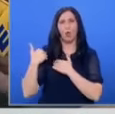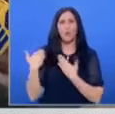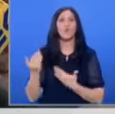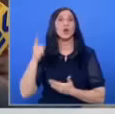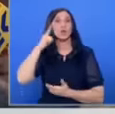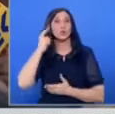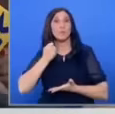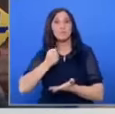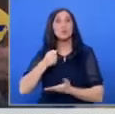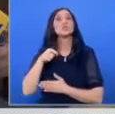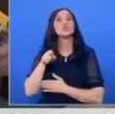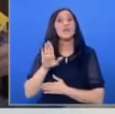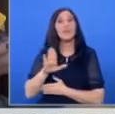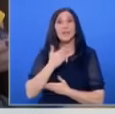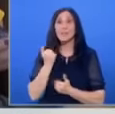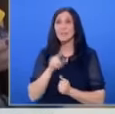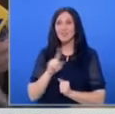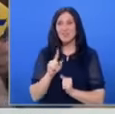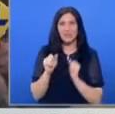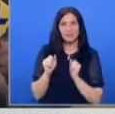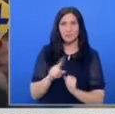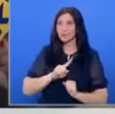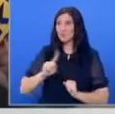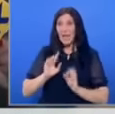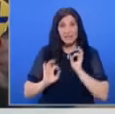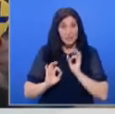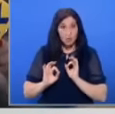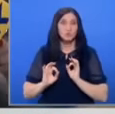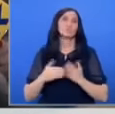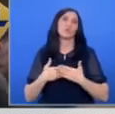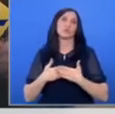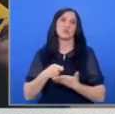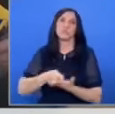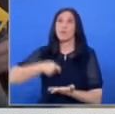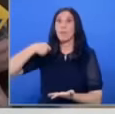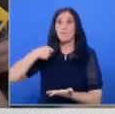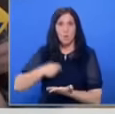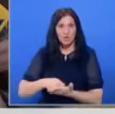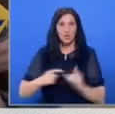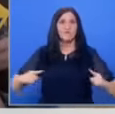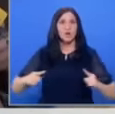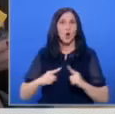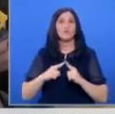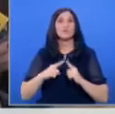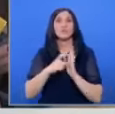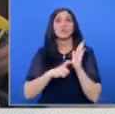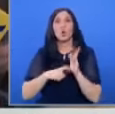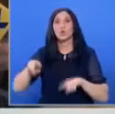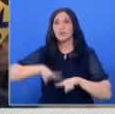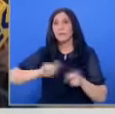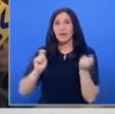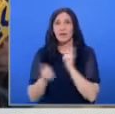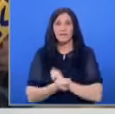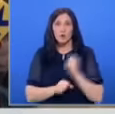с това те да нямат нестабилност и несигурност по отношение на заплати и плащания. Върховенство на закона, съдебна реформа,